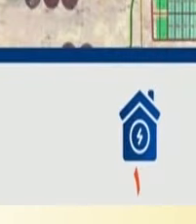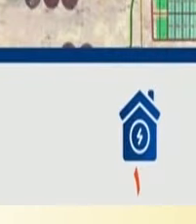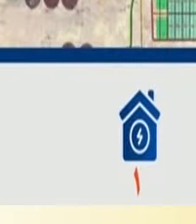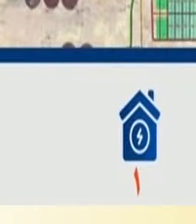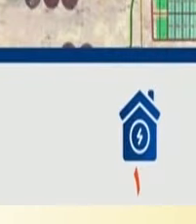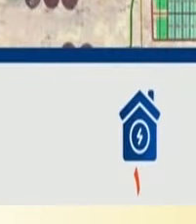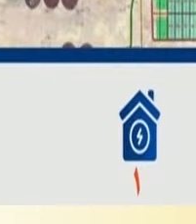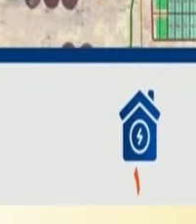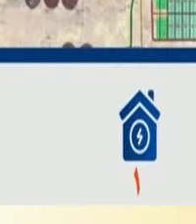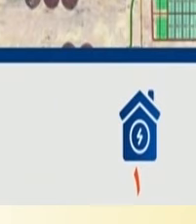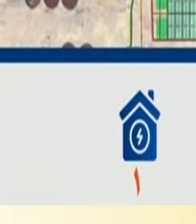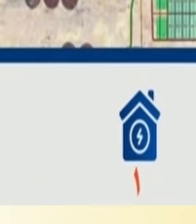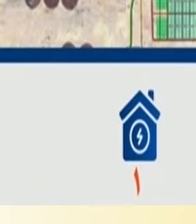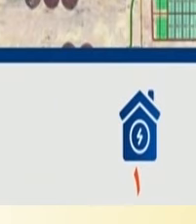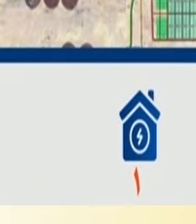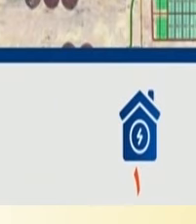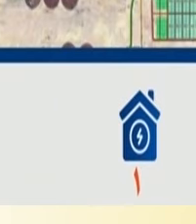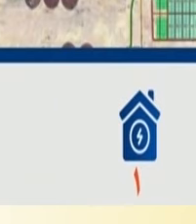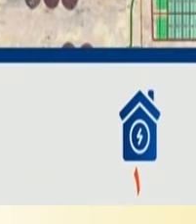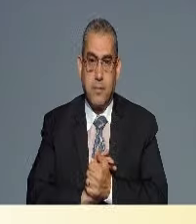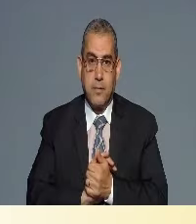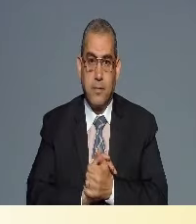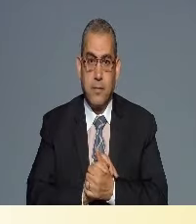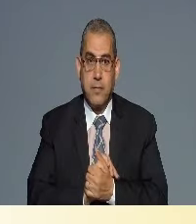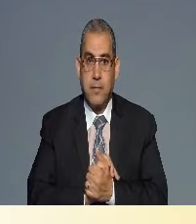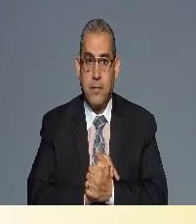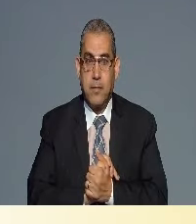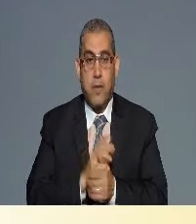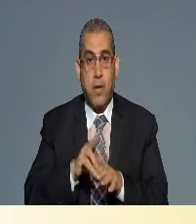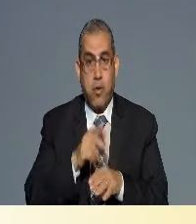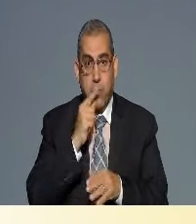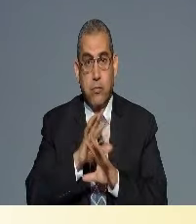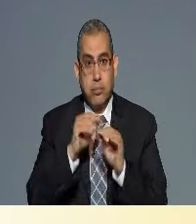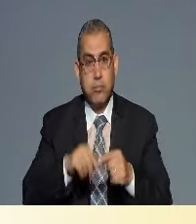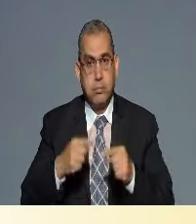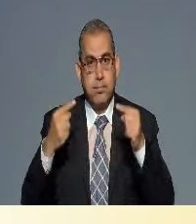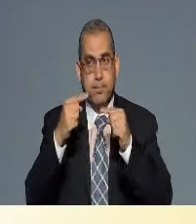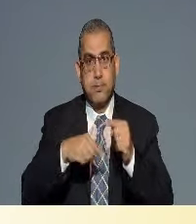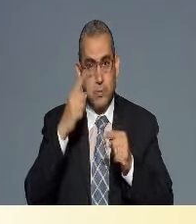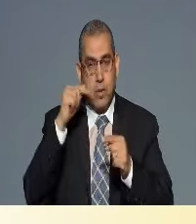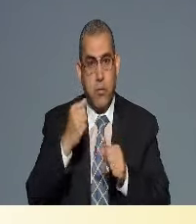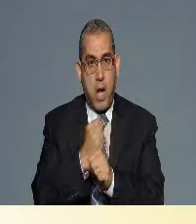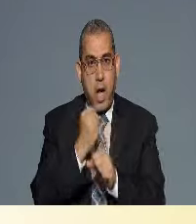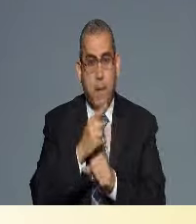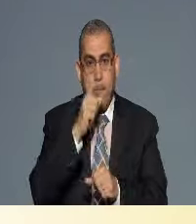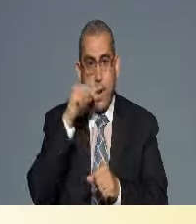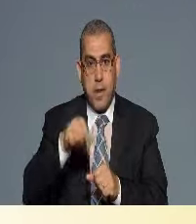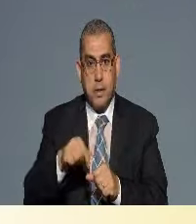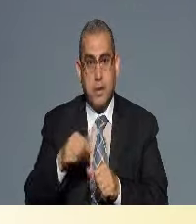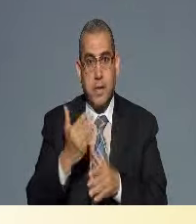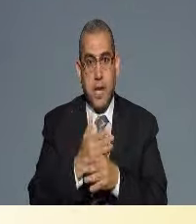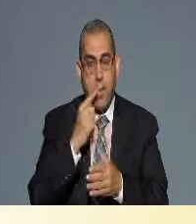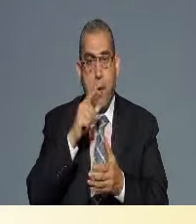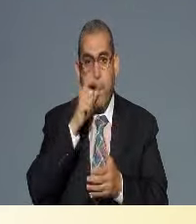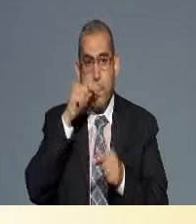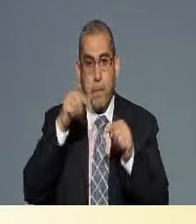أيضا سيادتك إحنا أمام الصوب الزراعية باللهون، إحنا هنا برضو أمام تحدي كبير سيادتك لي مع المية. المياه